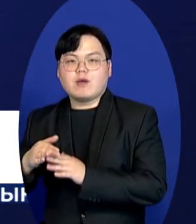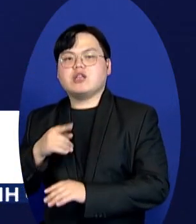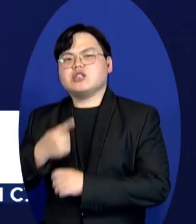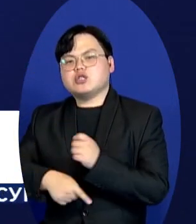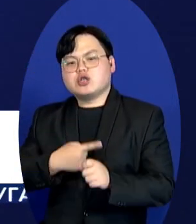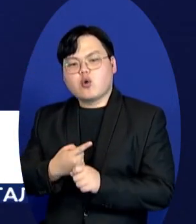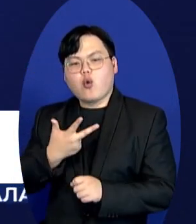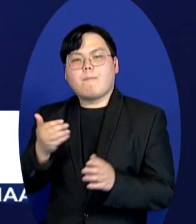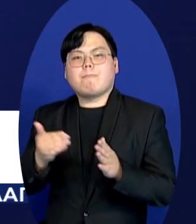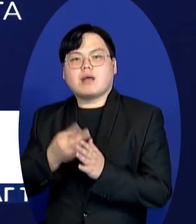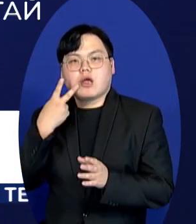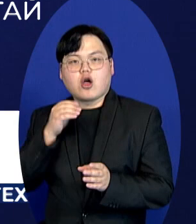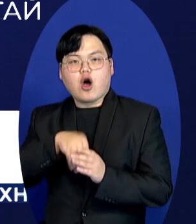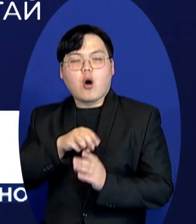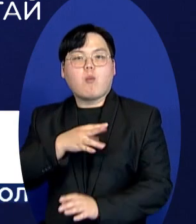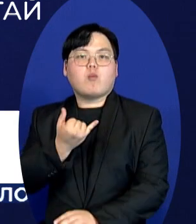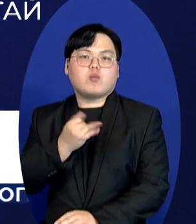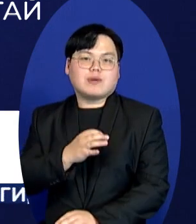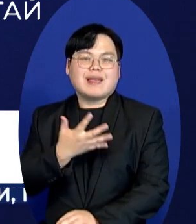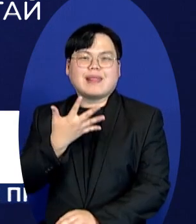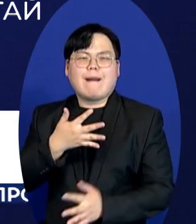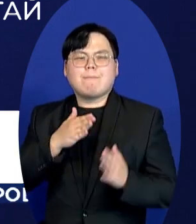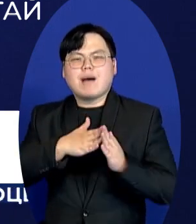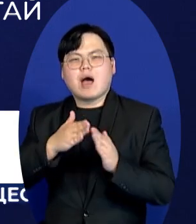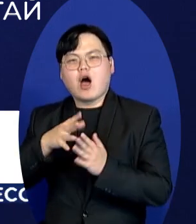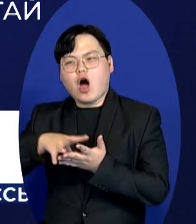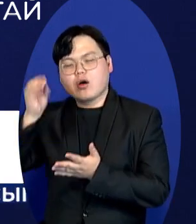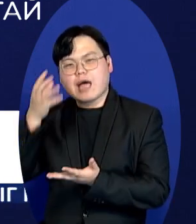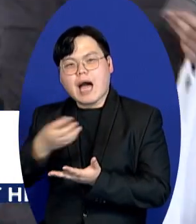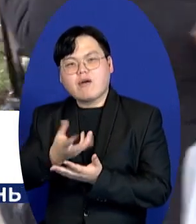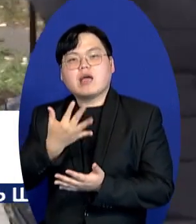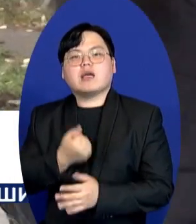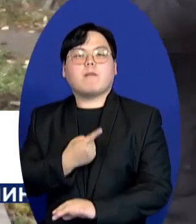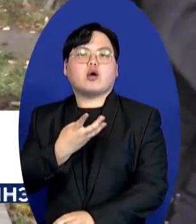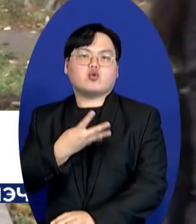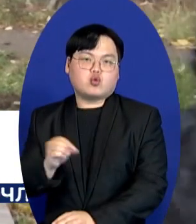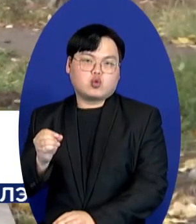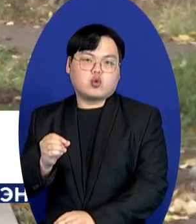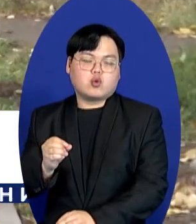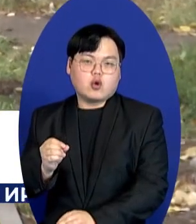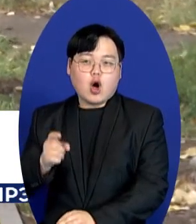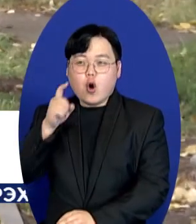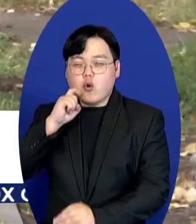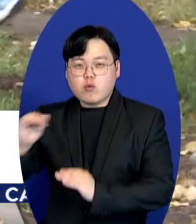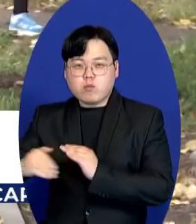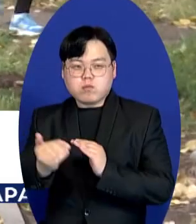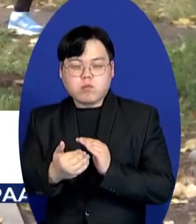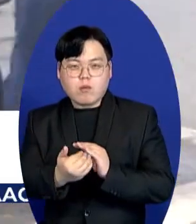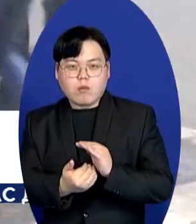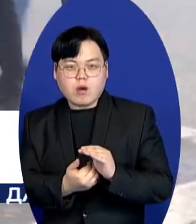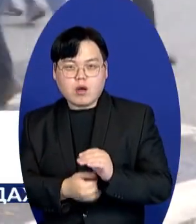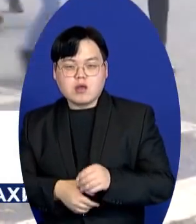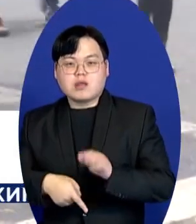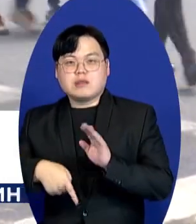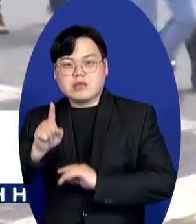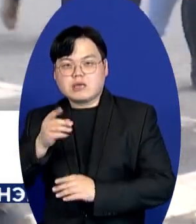гаруй оюутан шинээр ордог бол нийт 5 байранд оюутан хүлээж авах хүчин чадал нь 1400. Оюутны байранд орох хүсэлт гаргасан бүх хүүхдүүдийг ангилж